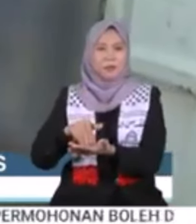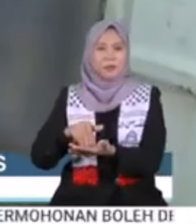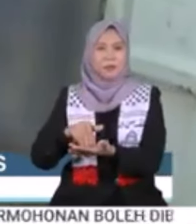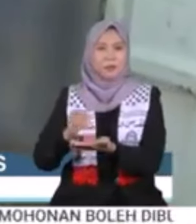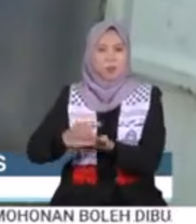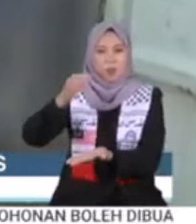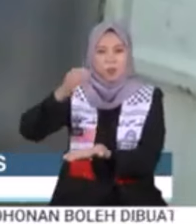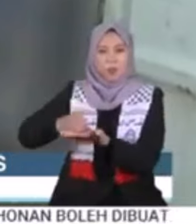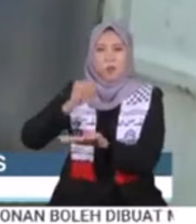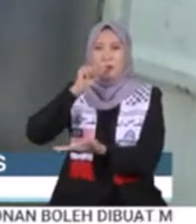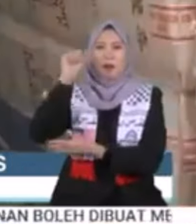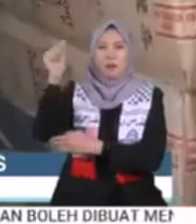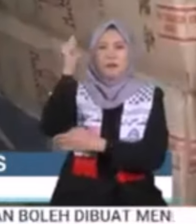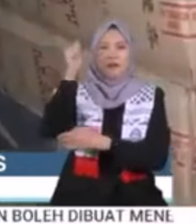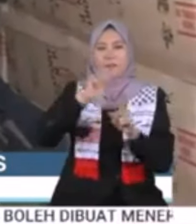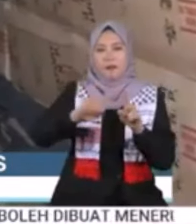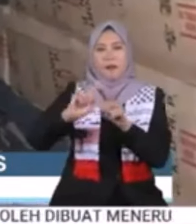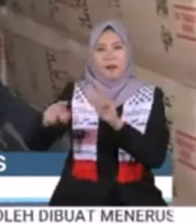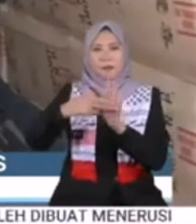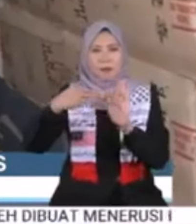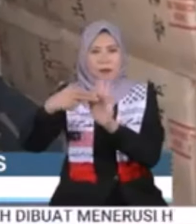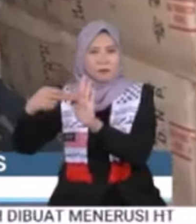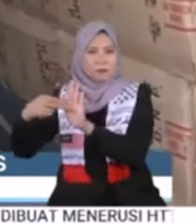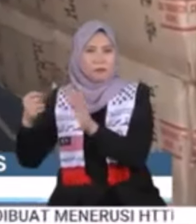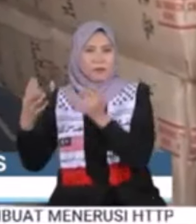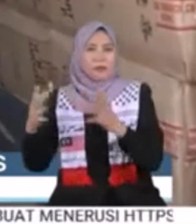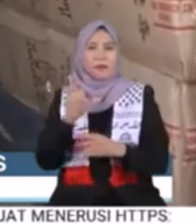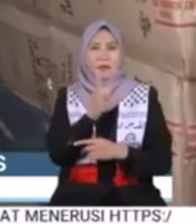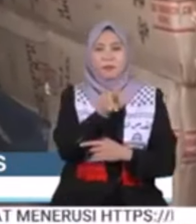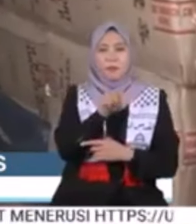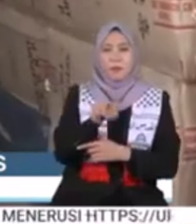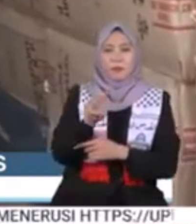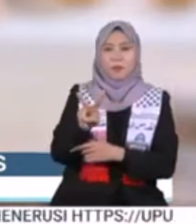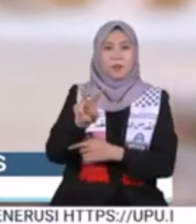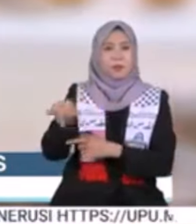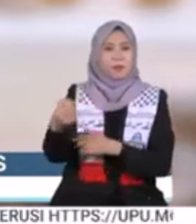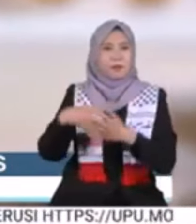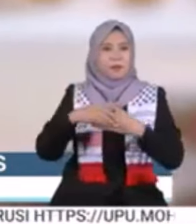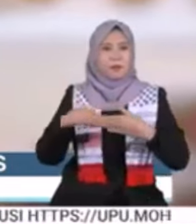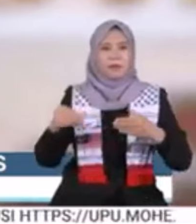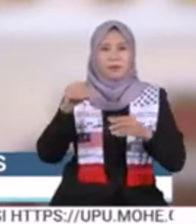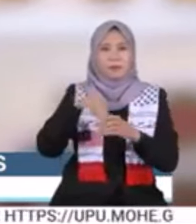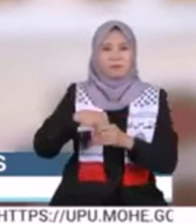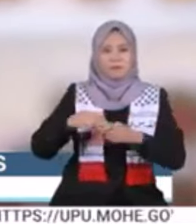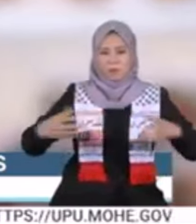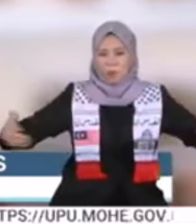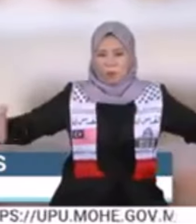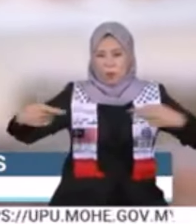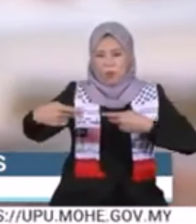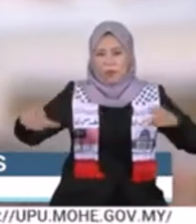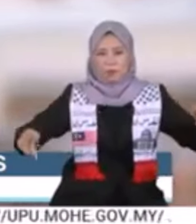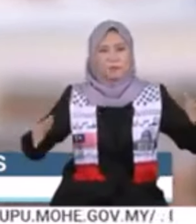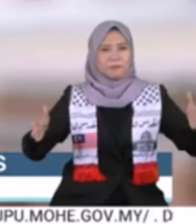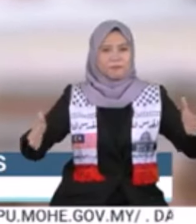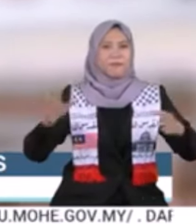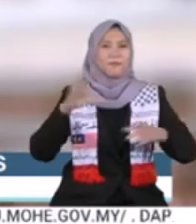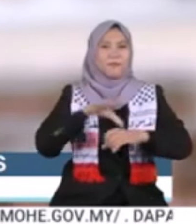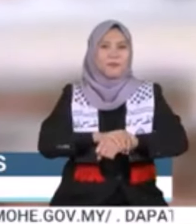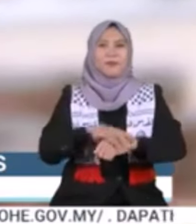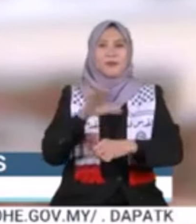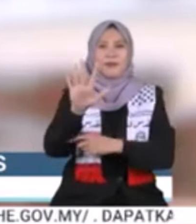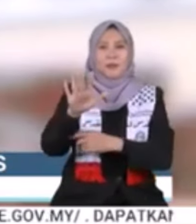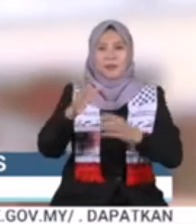30,392 botol minuman keras pelbagai jenama dan saiz bernilai RM3.2 juta dalam 3 kontena. Manakala serbuan kedua, pihaknya menahan